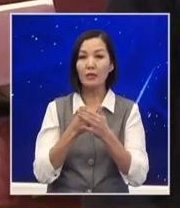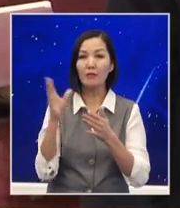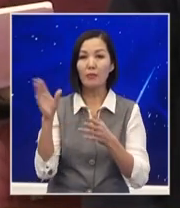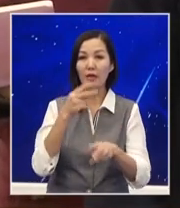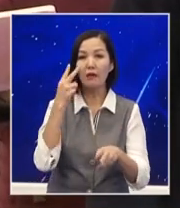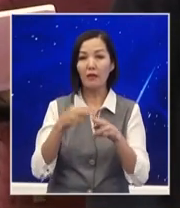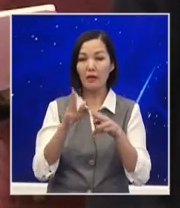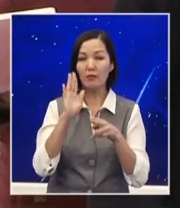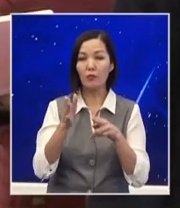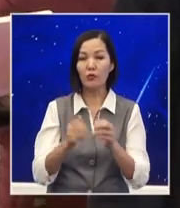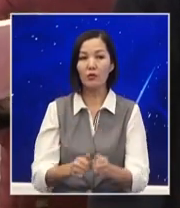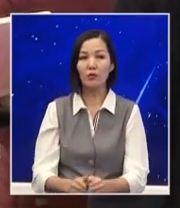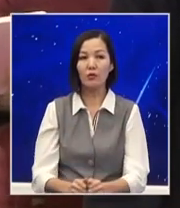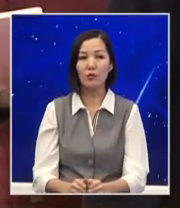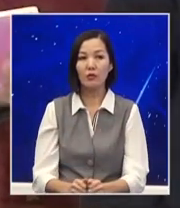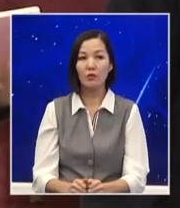кетеміз.